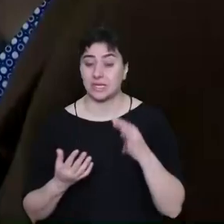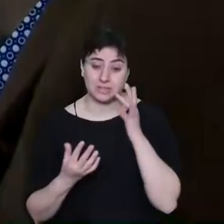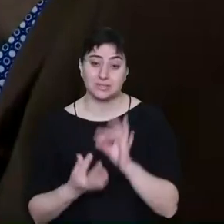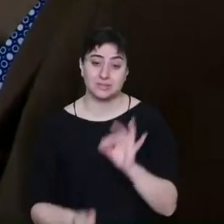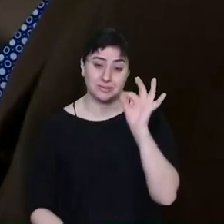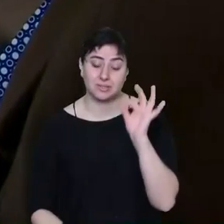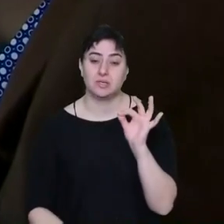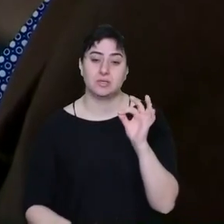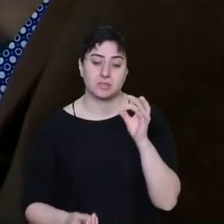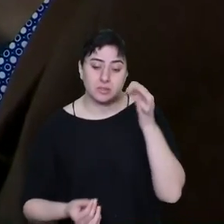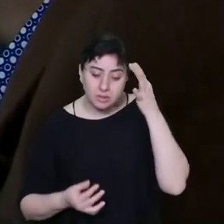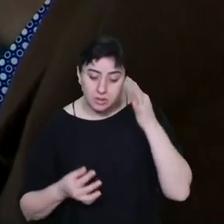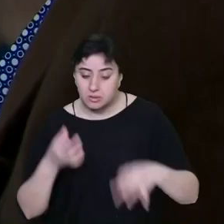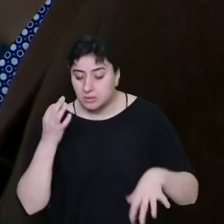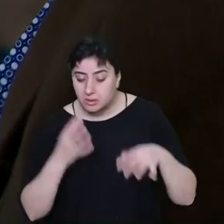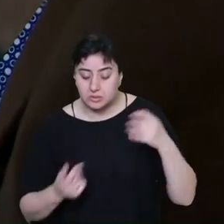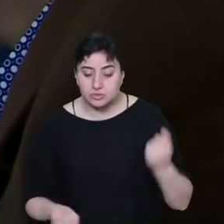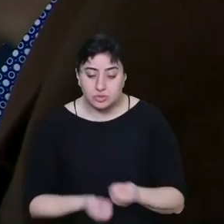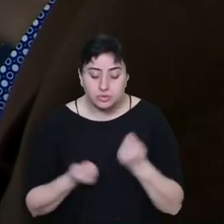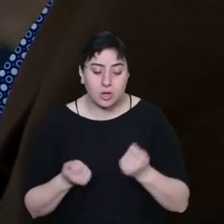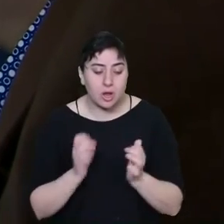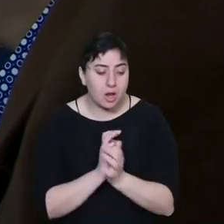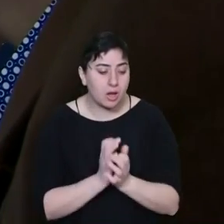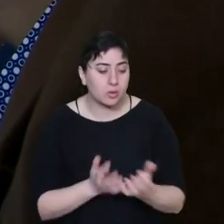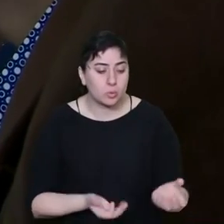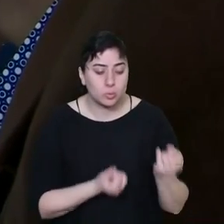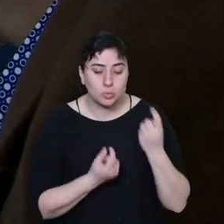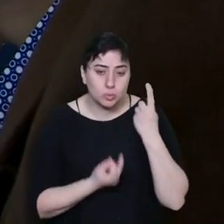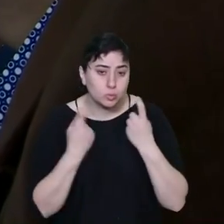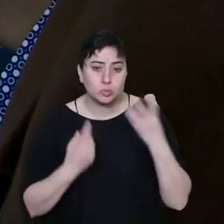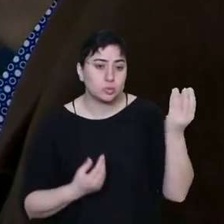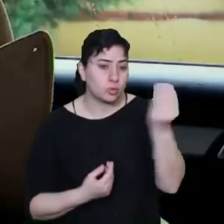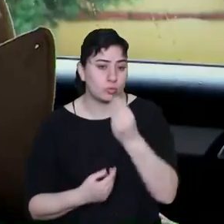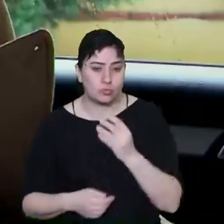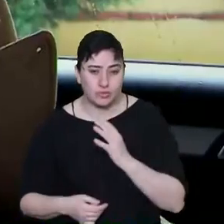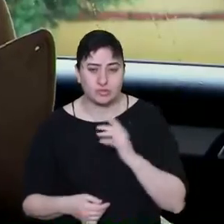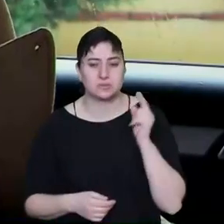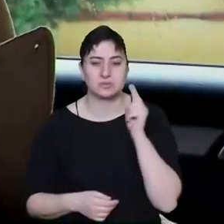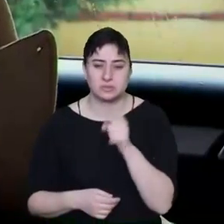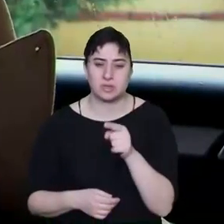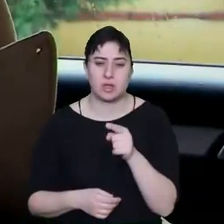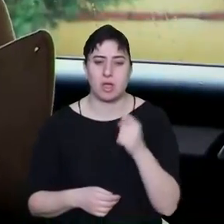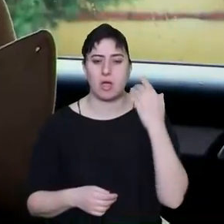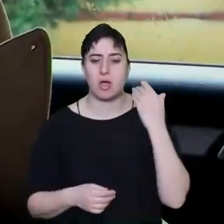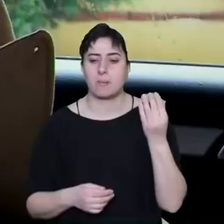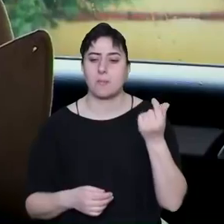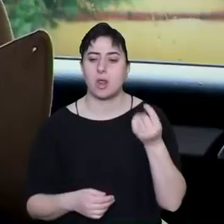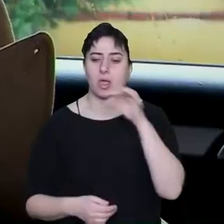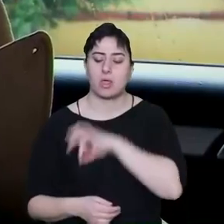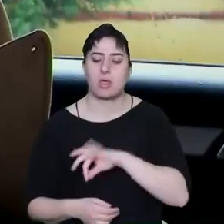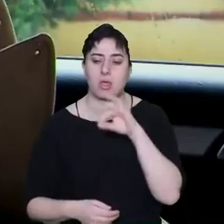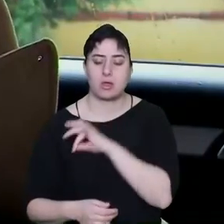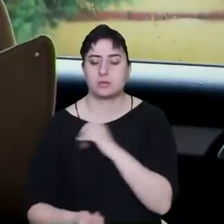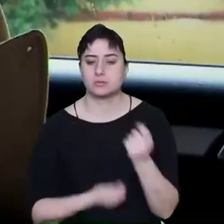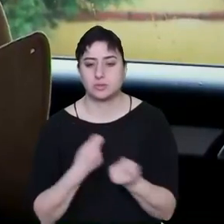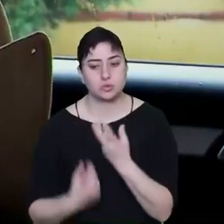insanlar alın teriyle para kazanıp ailesini geçindirmeye çalışan insanlar varken senin havadan para kazanmaya